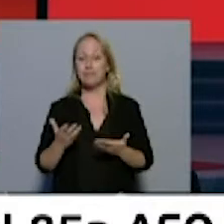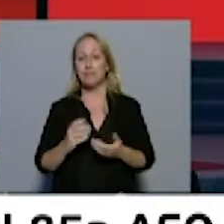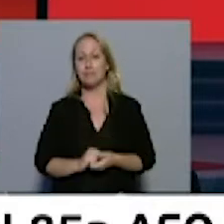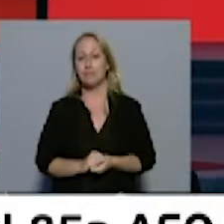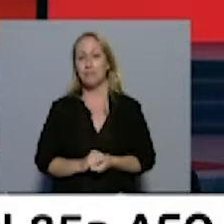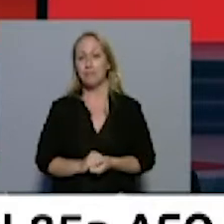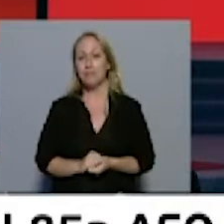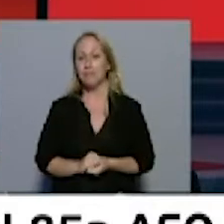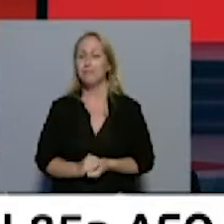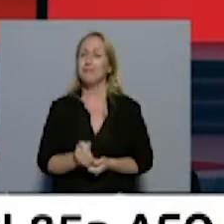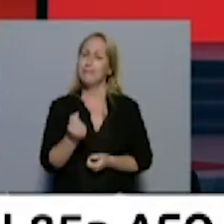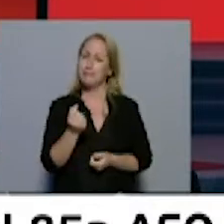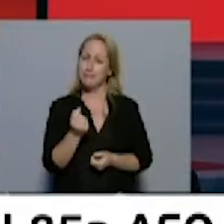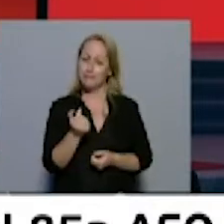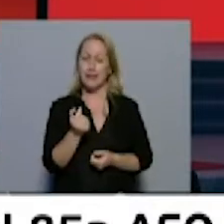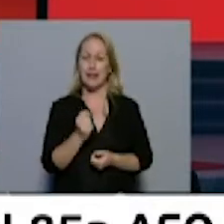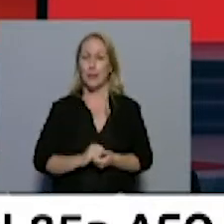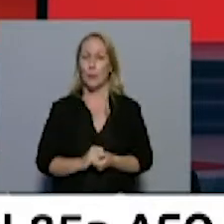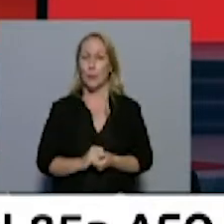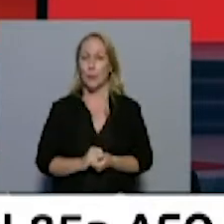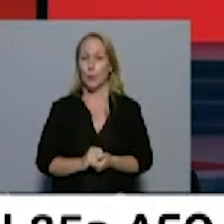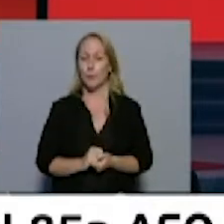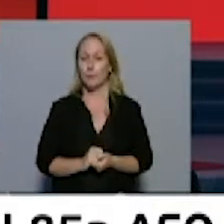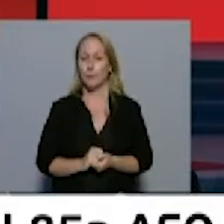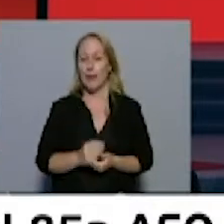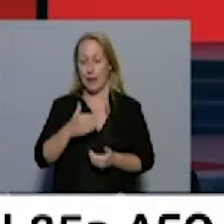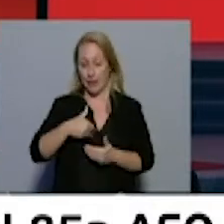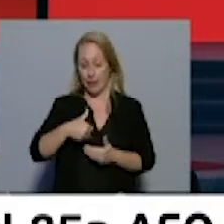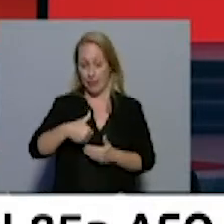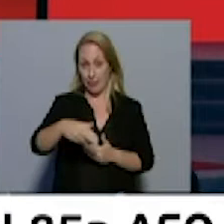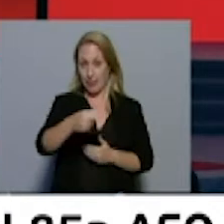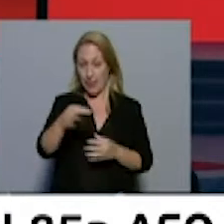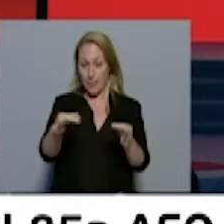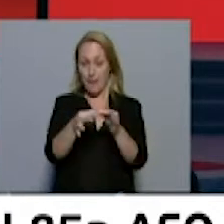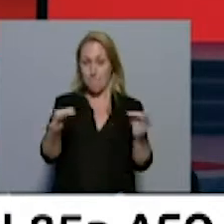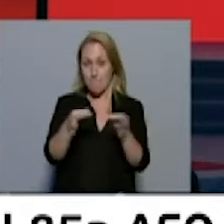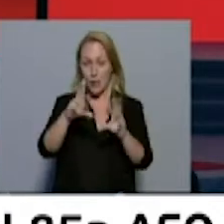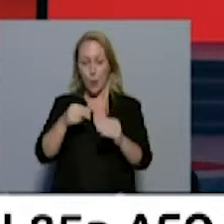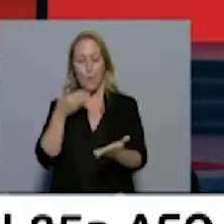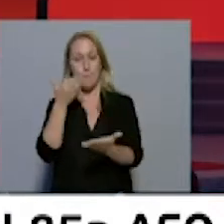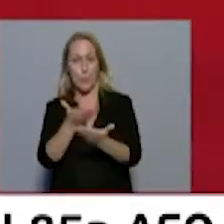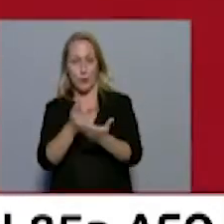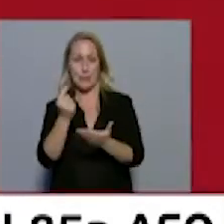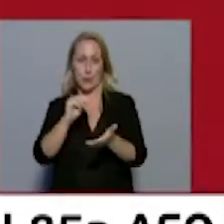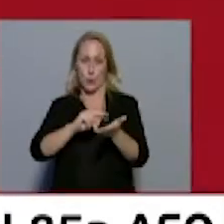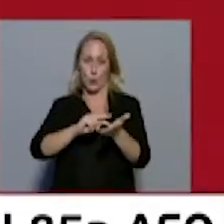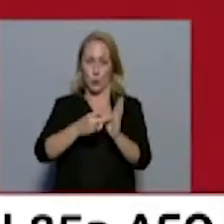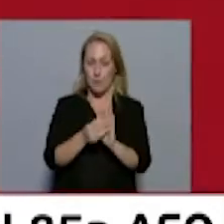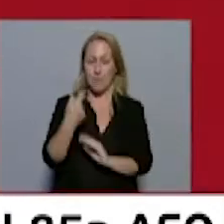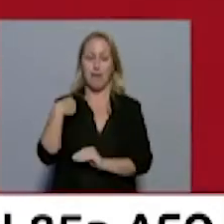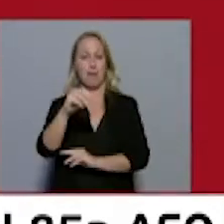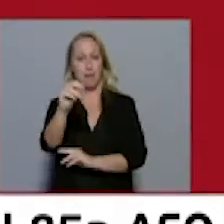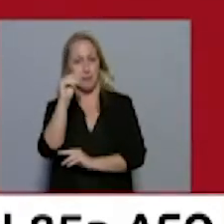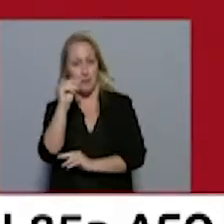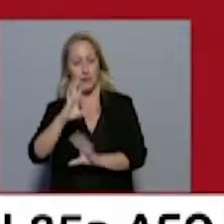Έτσι λοιπόν, η παράδοση και το πρωτόκολλο τηρήθηκαν και φέτος κατά γράμμα με τον πρόεδρο του ΣΥΡΙΖΑ, Προοδευτική Συμμαχία, Αλέξη Τσίπρα, να